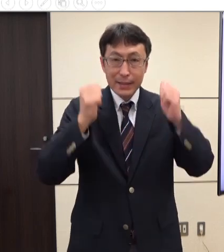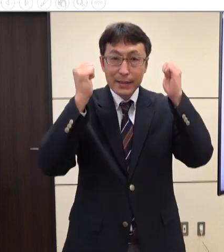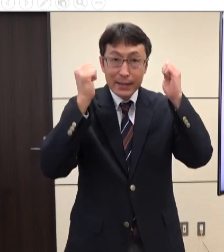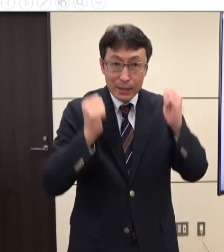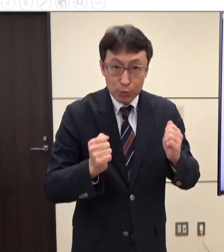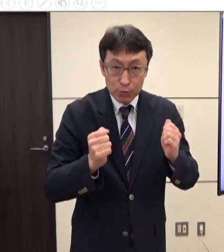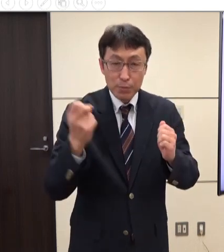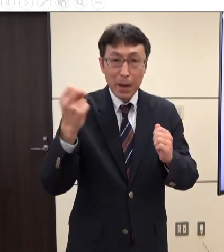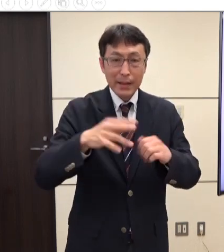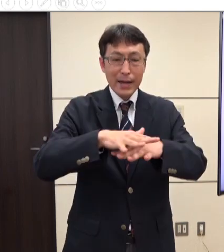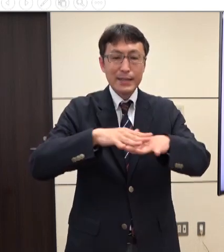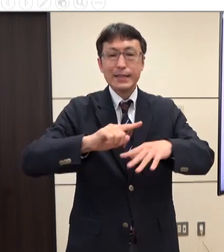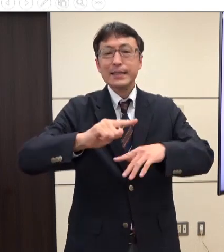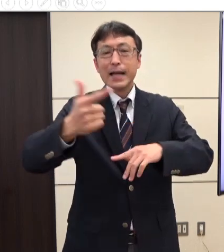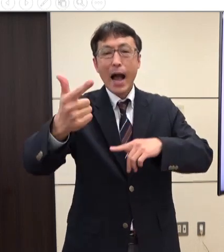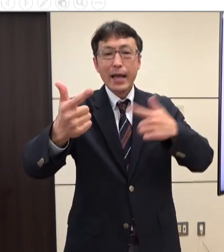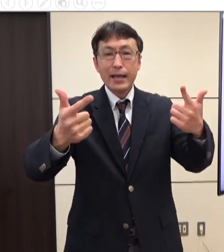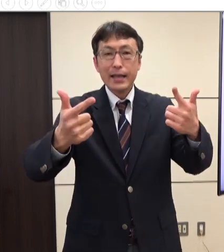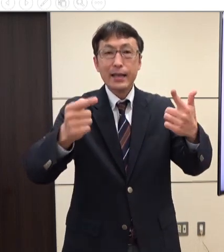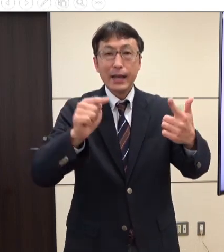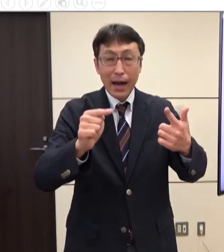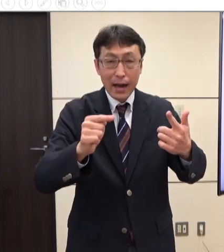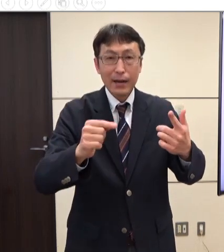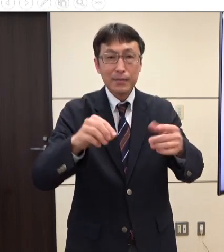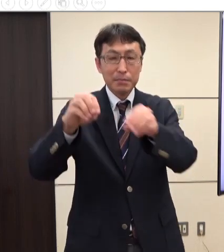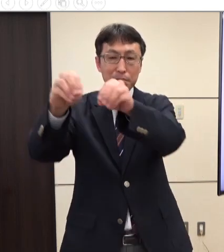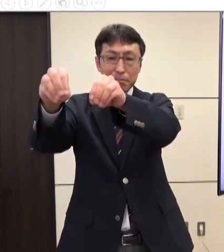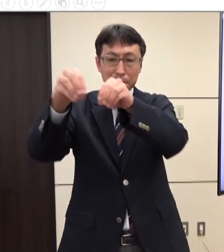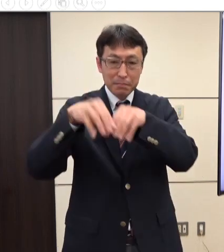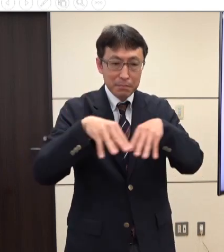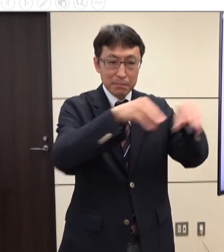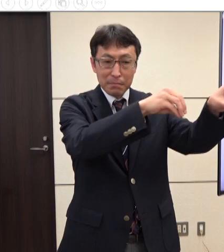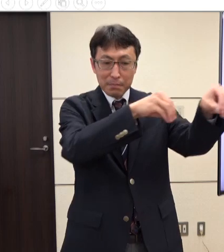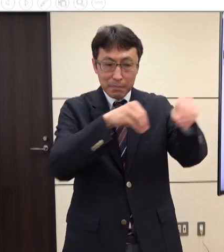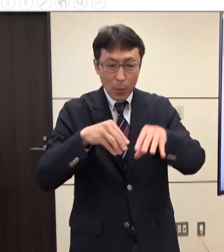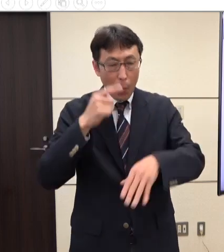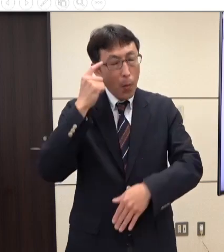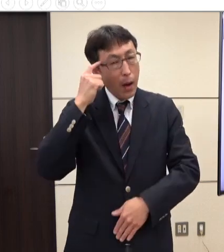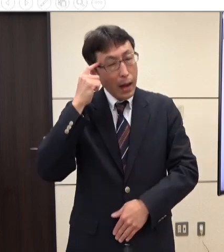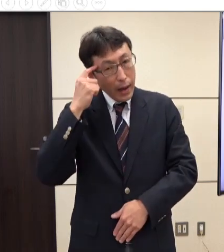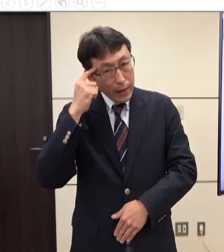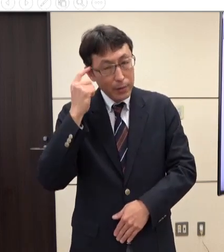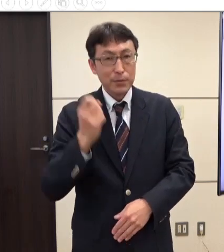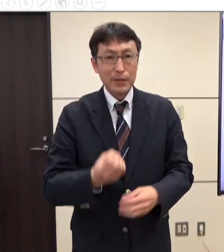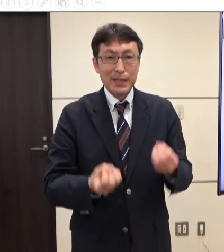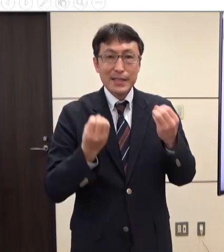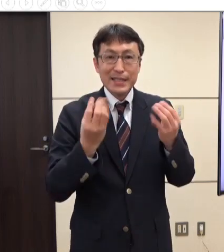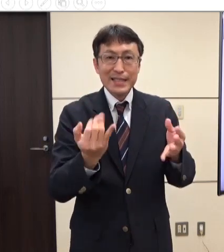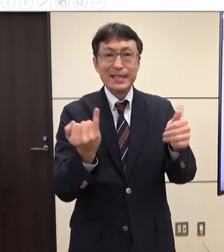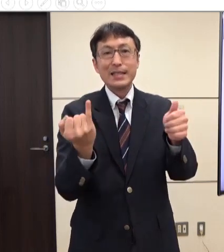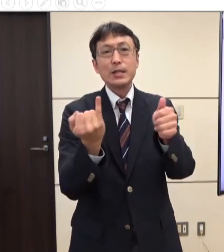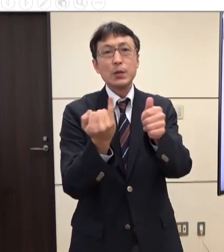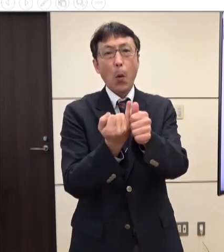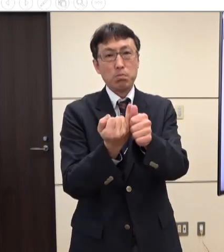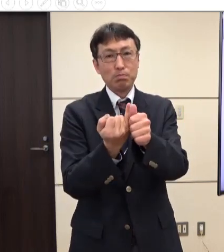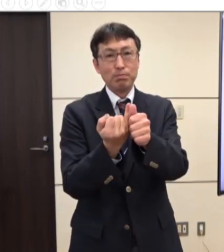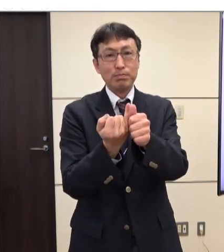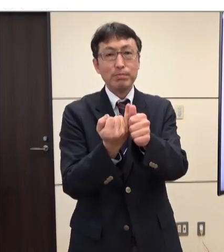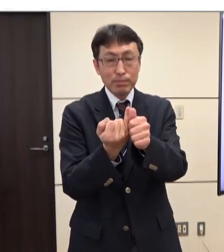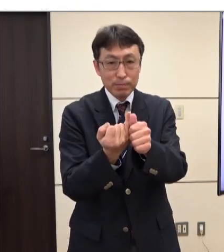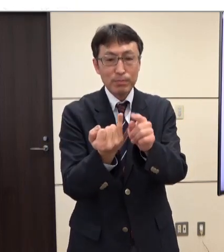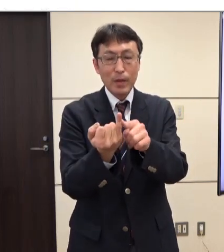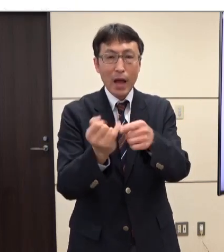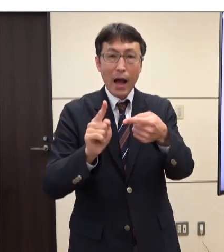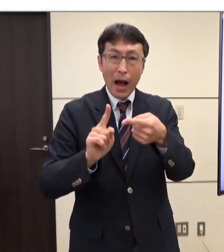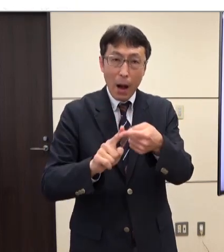市外から移住を検討している新婚子育て世帯の方に住まいを提供する、そのために市